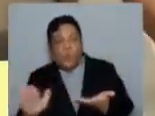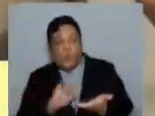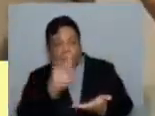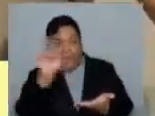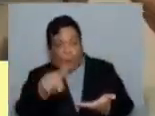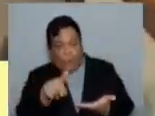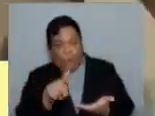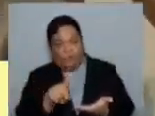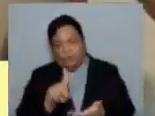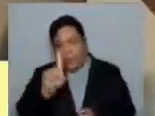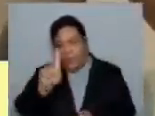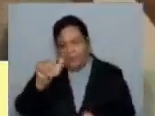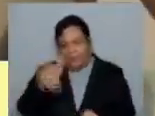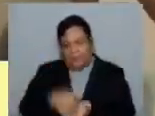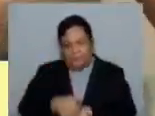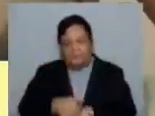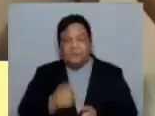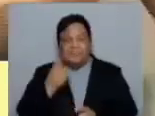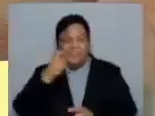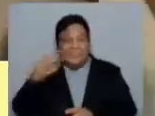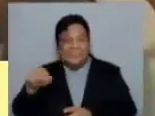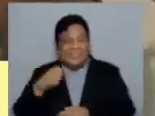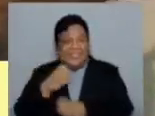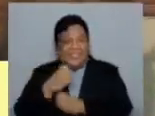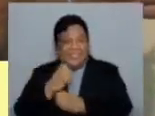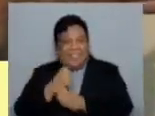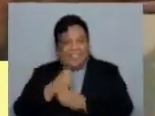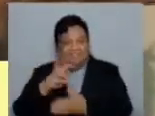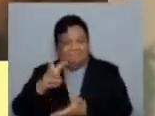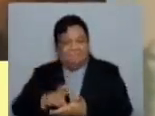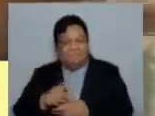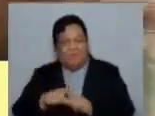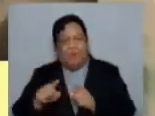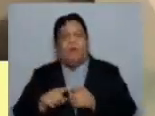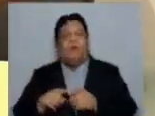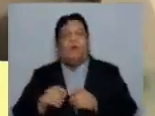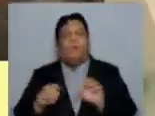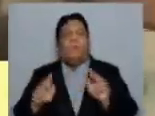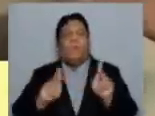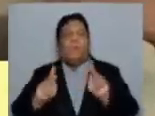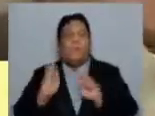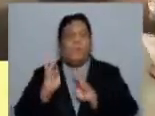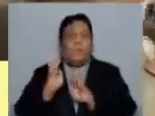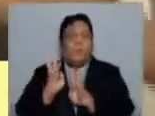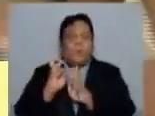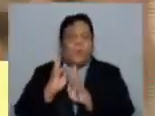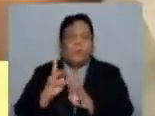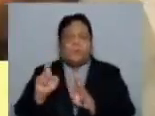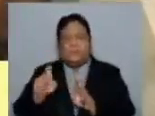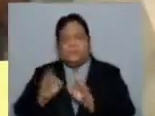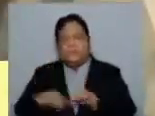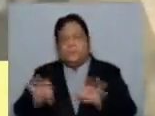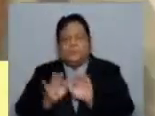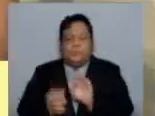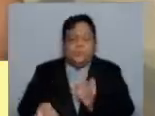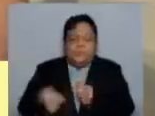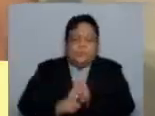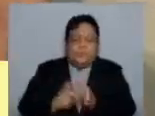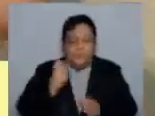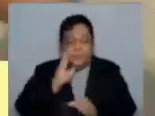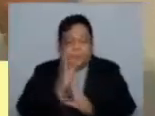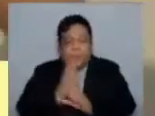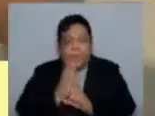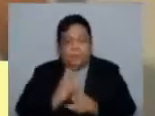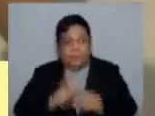carousel bus stop. Kaya lang, syempre tuloy-tuloy yung daloy ng tao doon kasi nagmamadali silang sumakay ng kanilang mga bus. Pero dito, nagmamadali